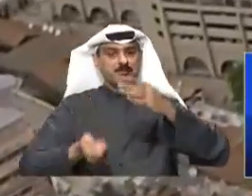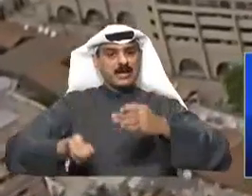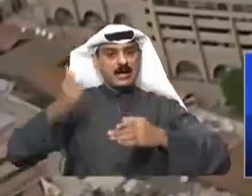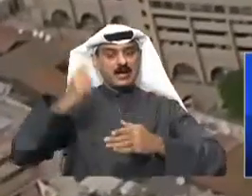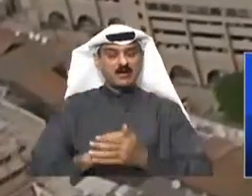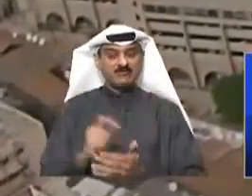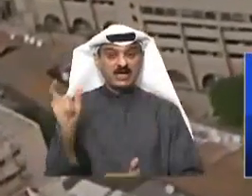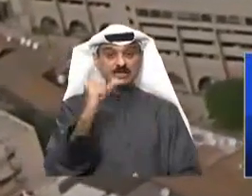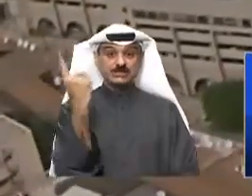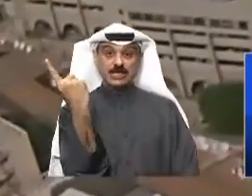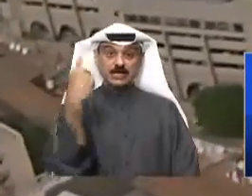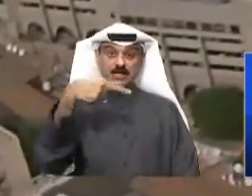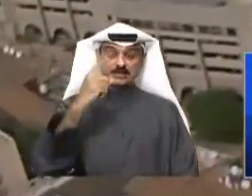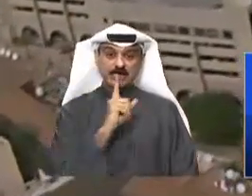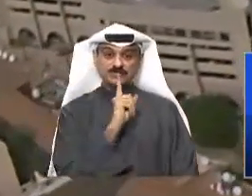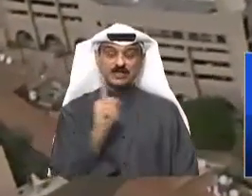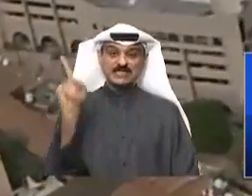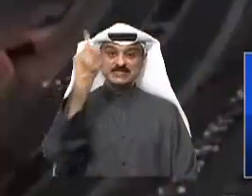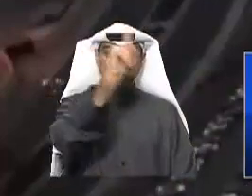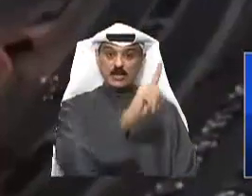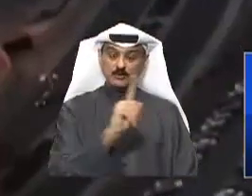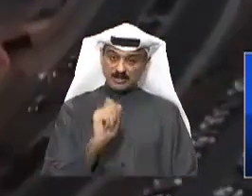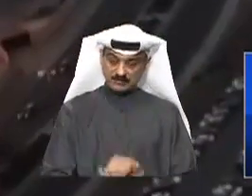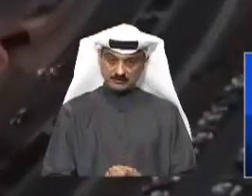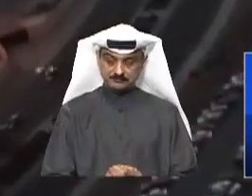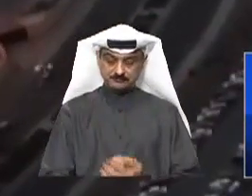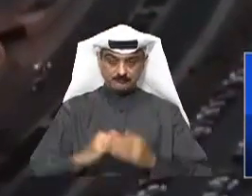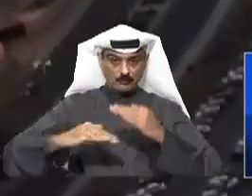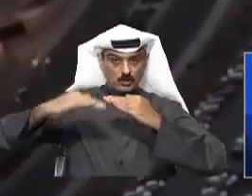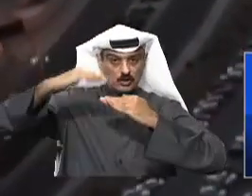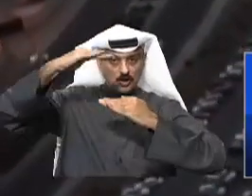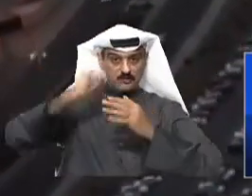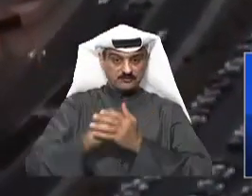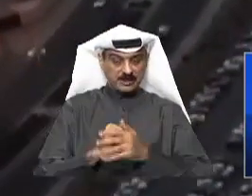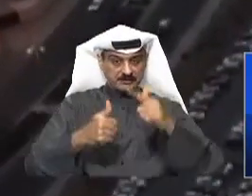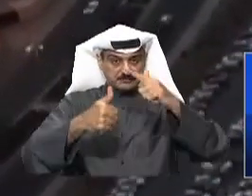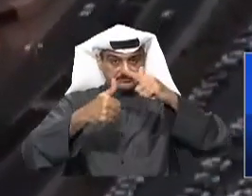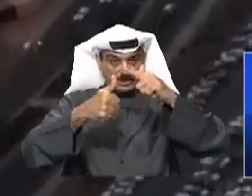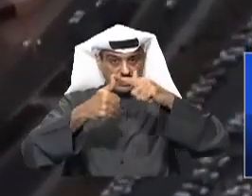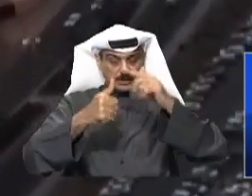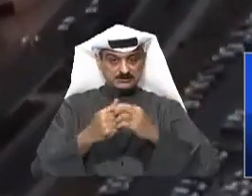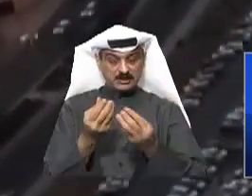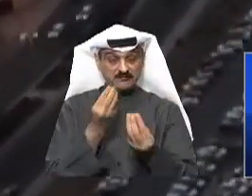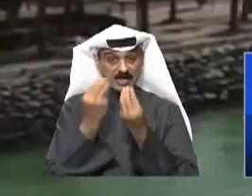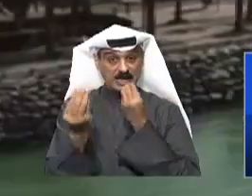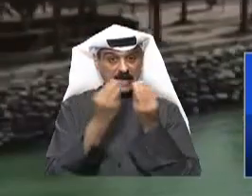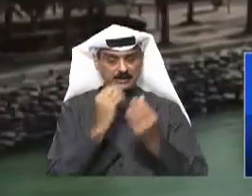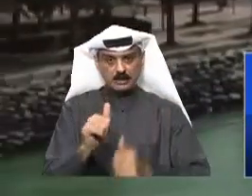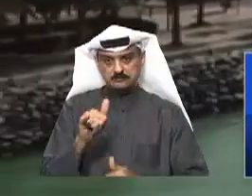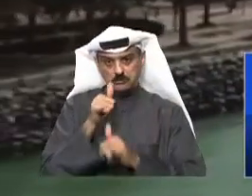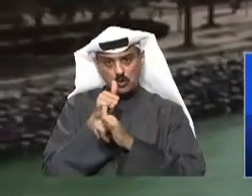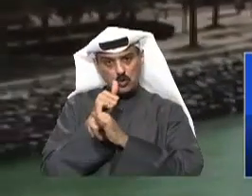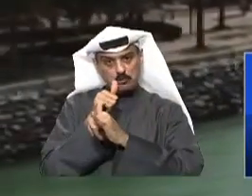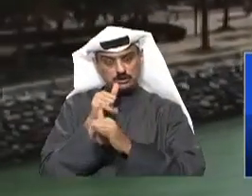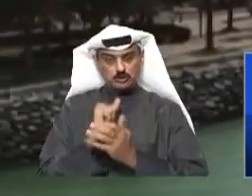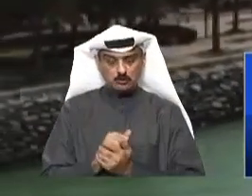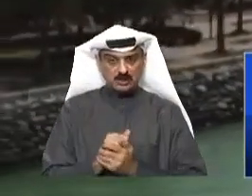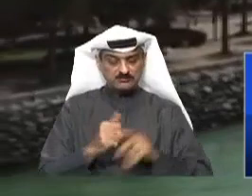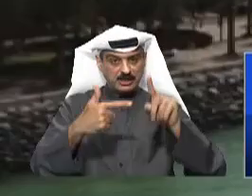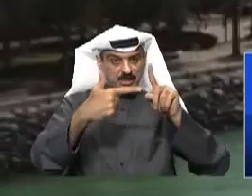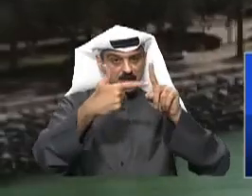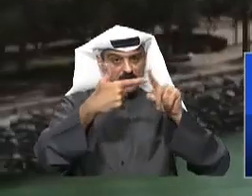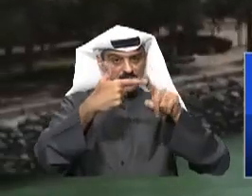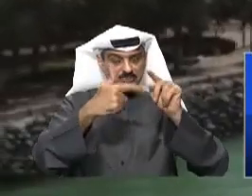نوفمبر الماضيه على اساس سنوي حيث ارتفعت المجموعه الاولى وهي الاغذيه والمشروبات والمجموعه التاليه